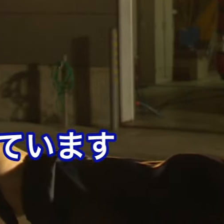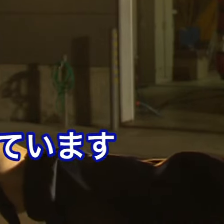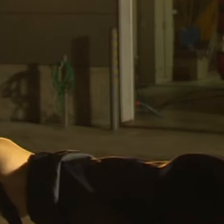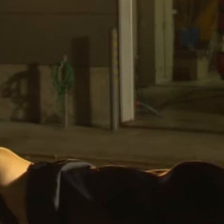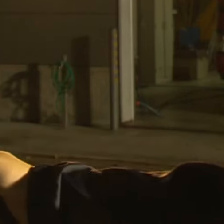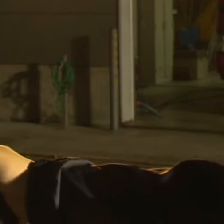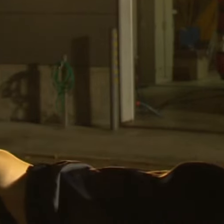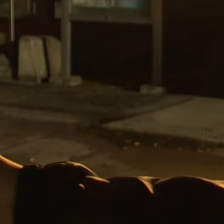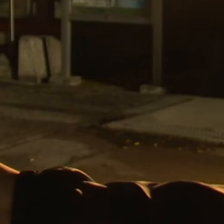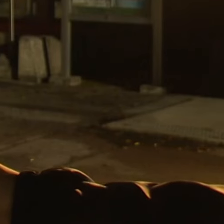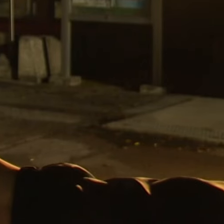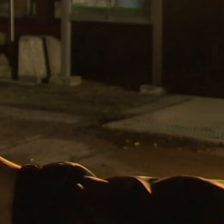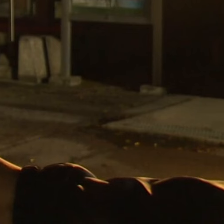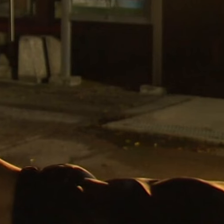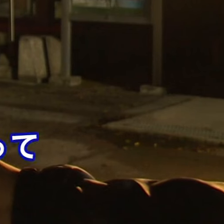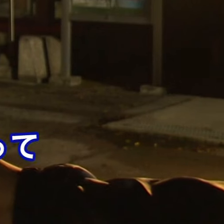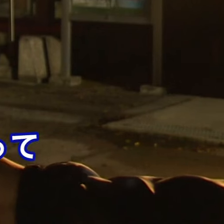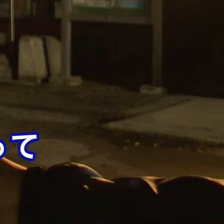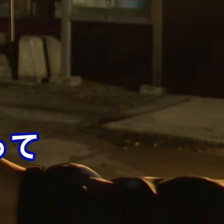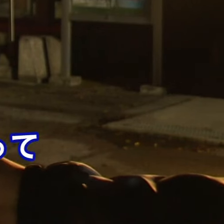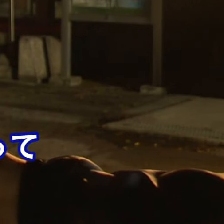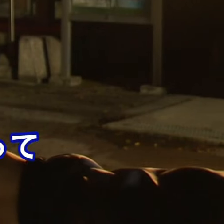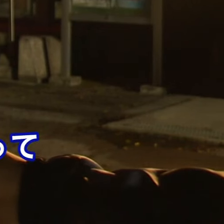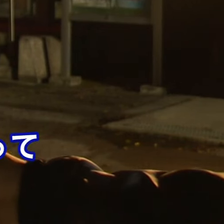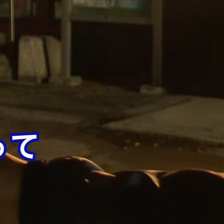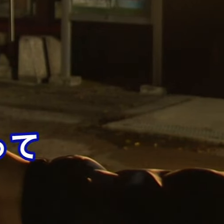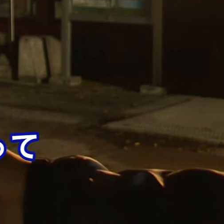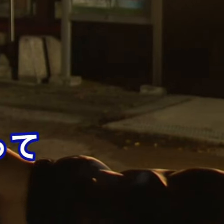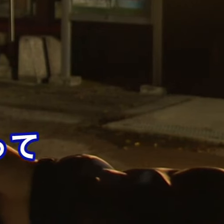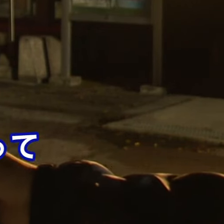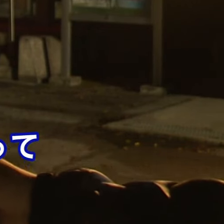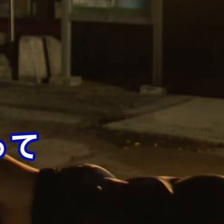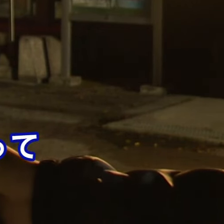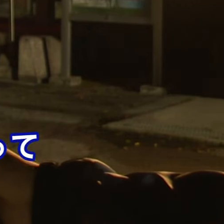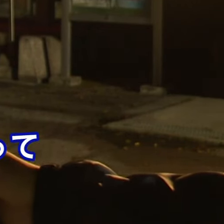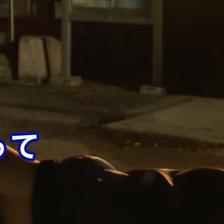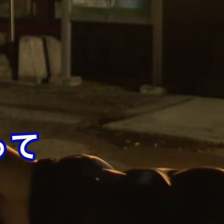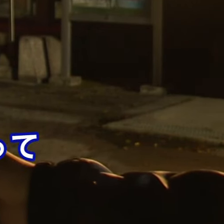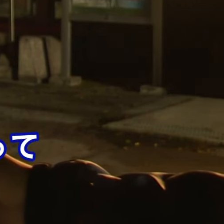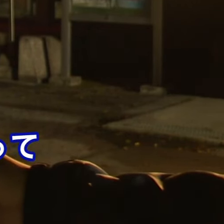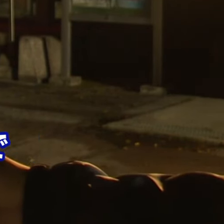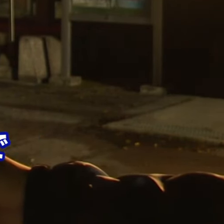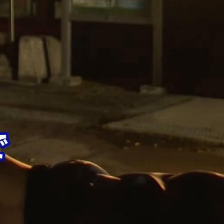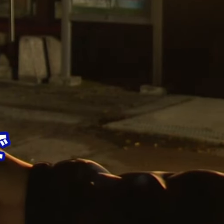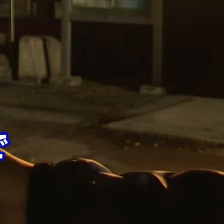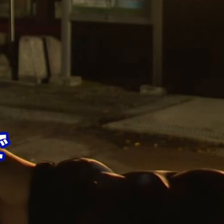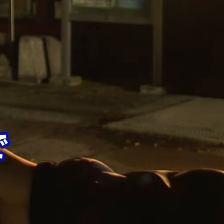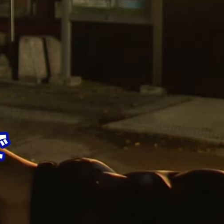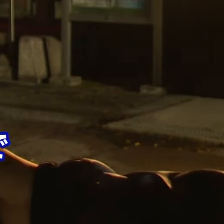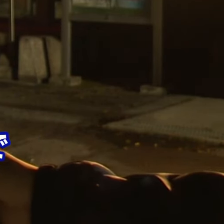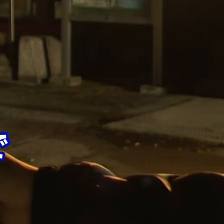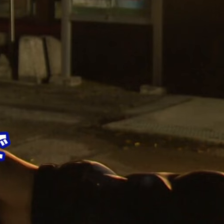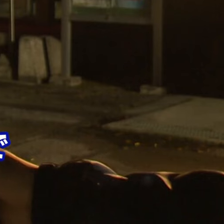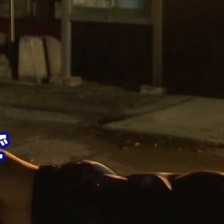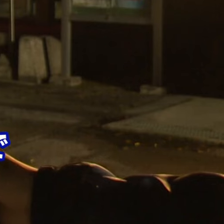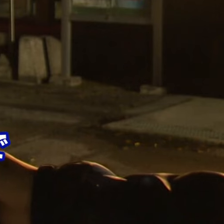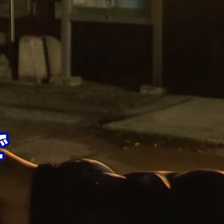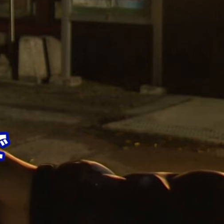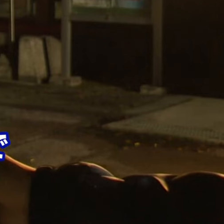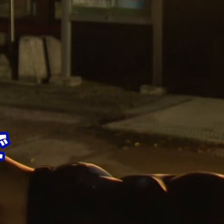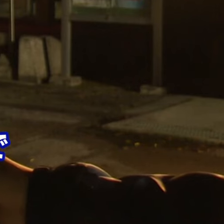。 選手のみんなはいつも頑張ってもらっています。大会では少しでもいい順位